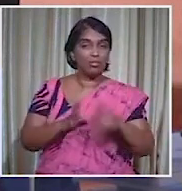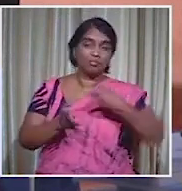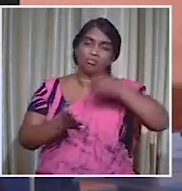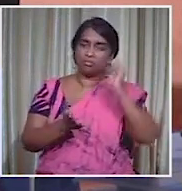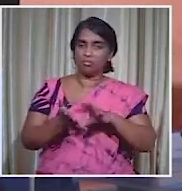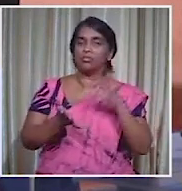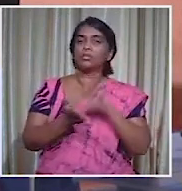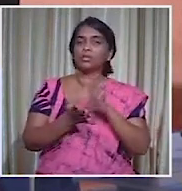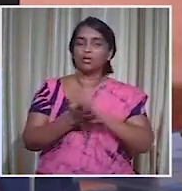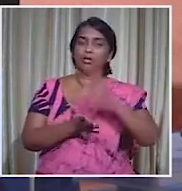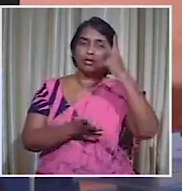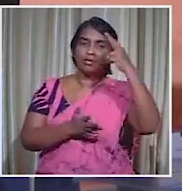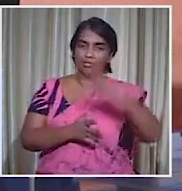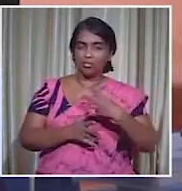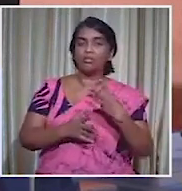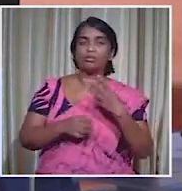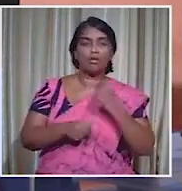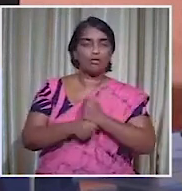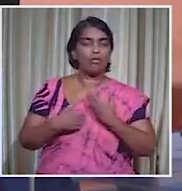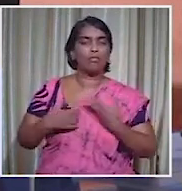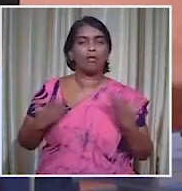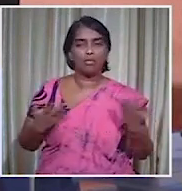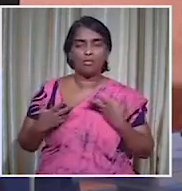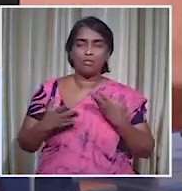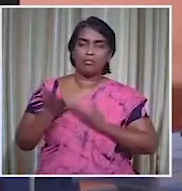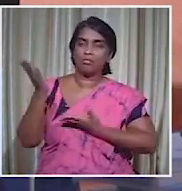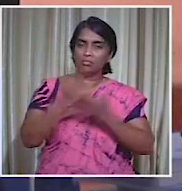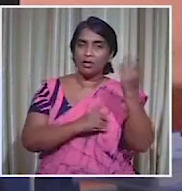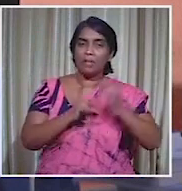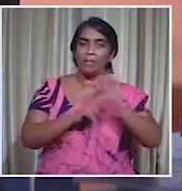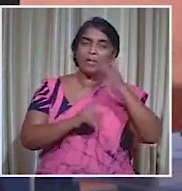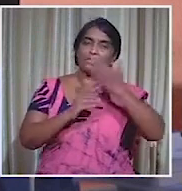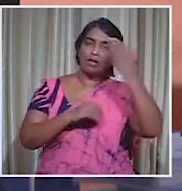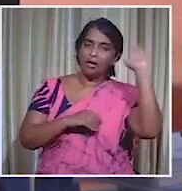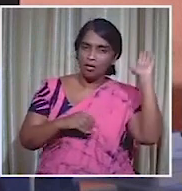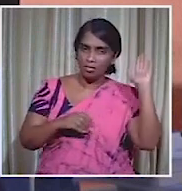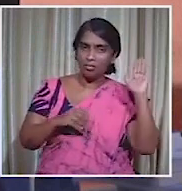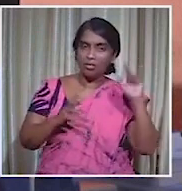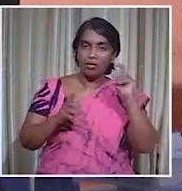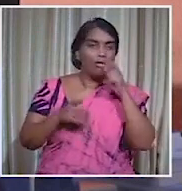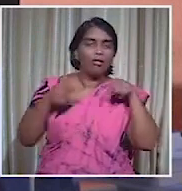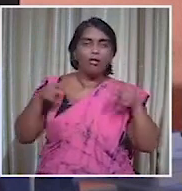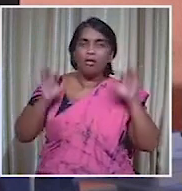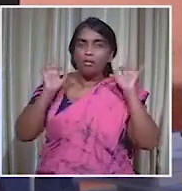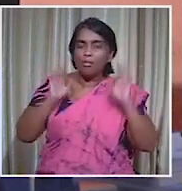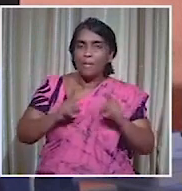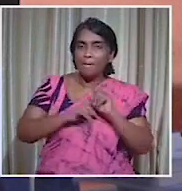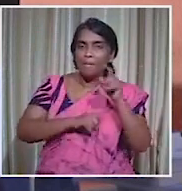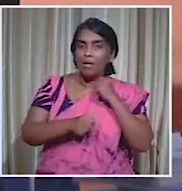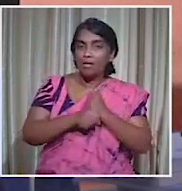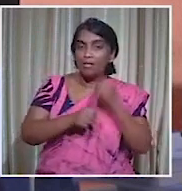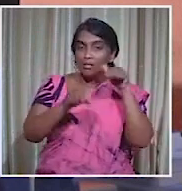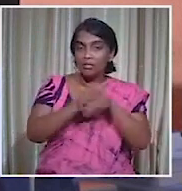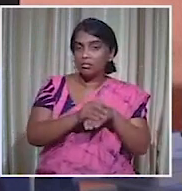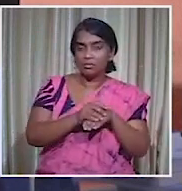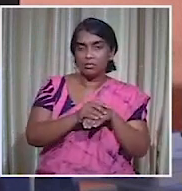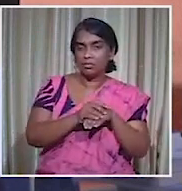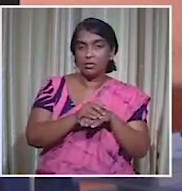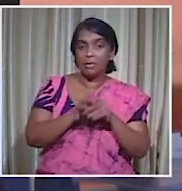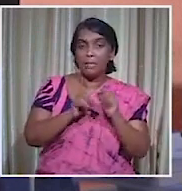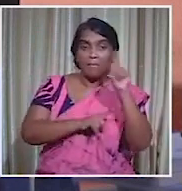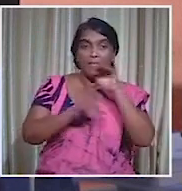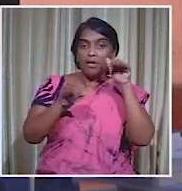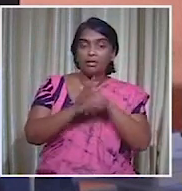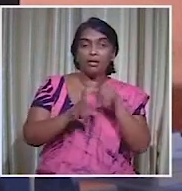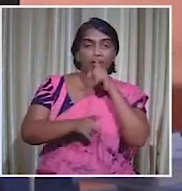ගනි 3-2 නෑ ආණ්ඩුවට නෑ මෝෂන් එකක් ගෙනයි ප්‍රෙසිඩන්ට් ඉම්පීච් කරයි ඒක කිසි දෙයක් කරන්න අද ආණ්ඩුව පක්ෂය ඇතුලේ පාර්ලිමේන්තුව